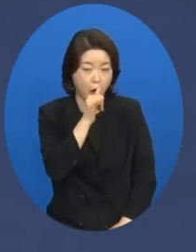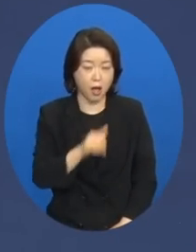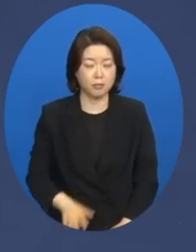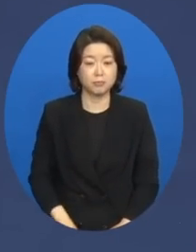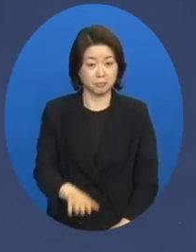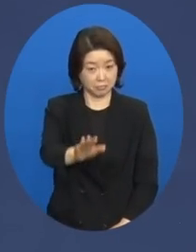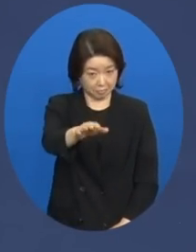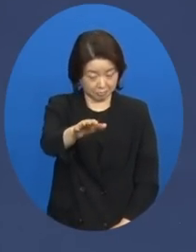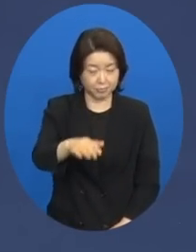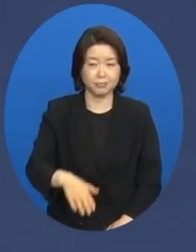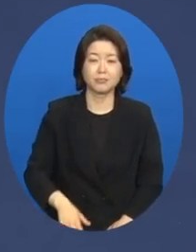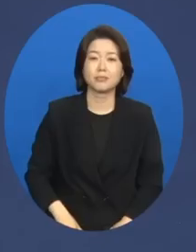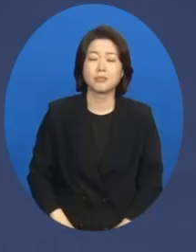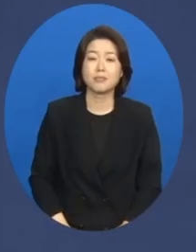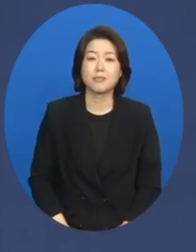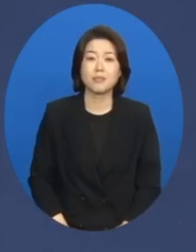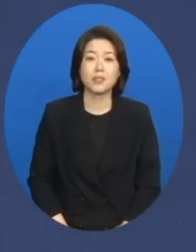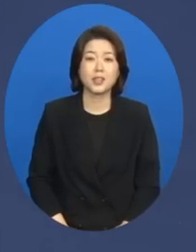자네